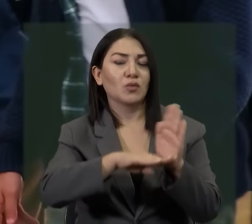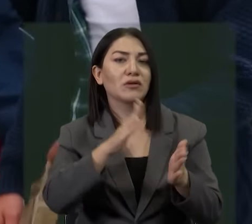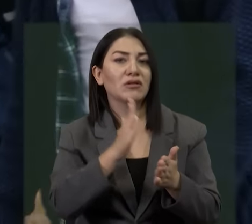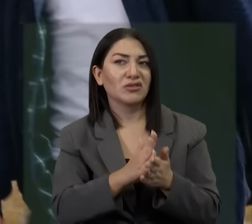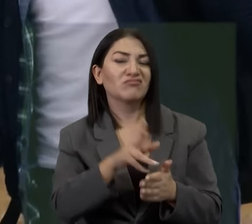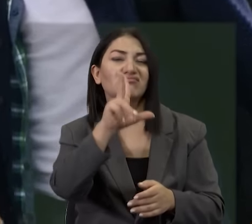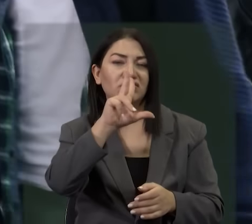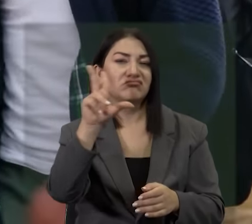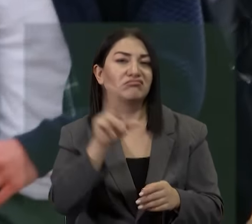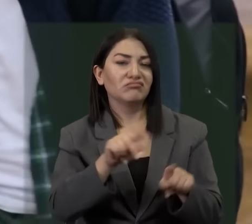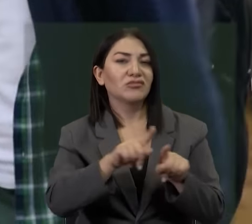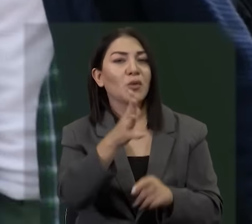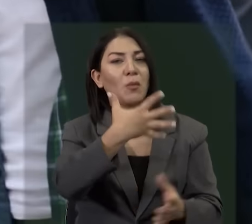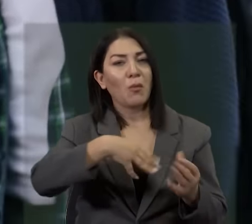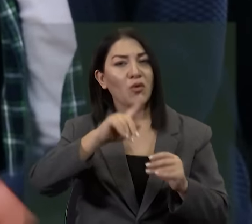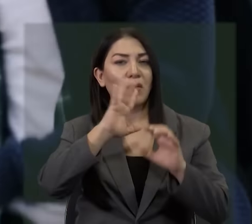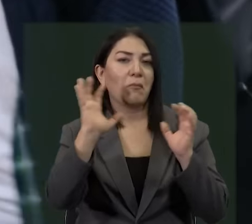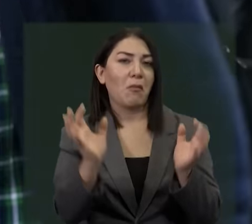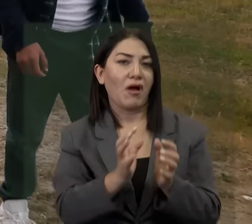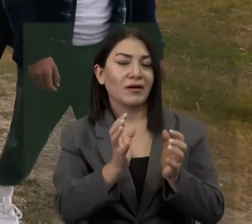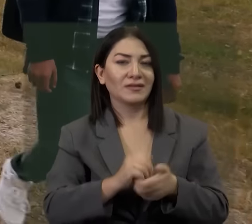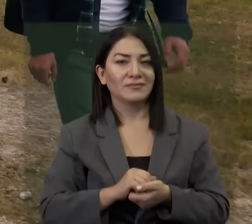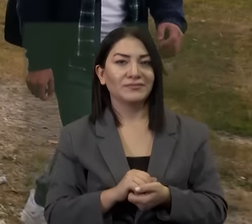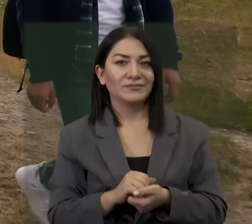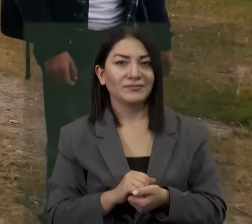կան։ Երոնի այդպես լինի, երեխեք։